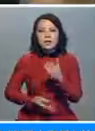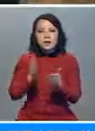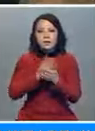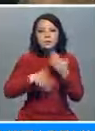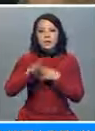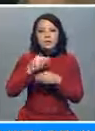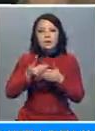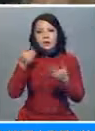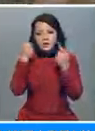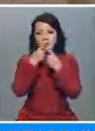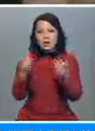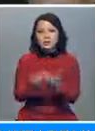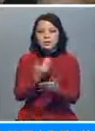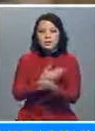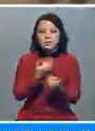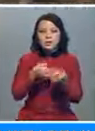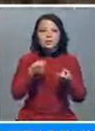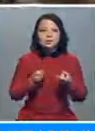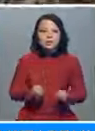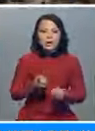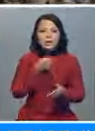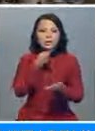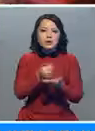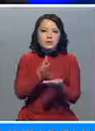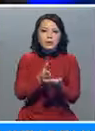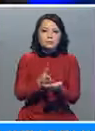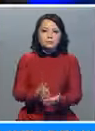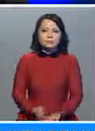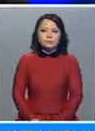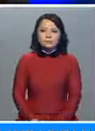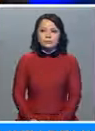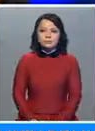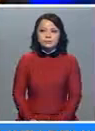дейінде жиі айтылғанда, сол болжам бүгін шындыққа айналып отыр.